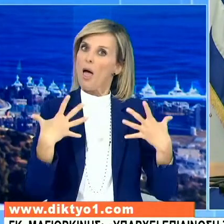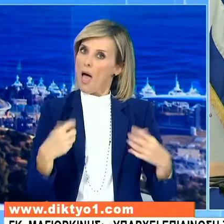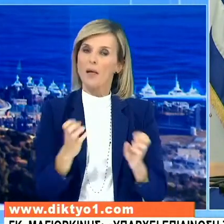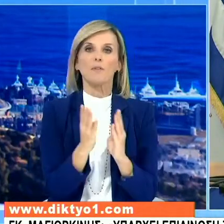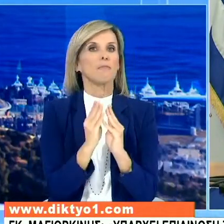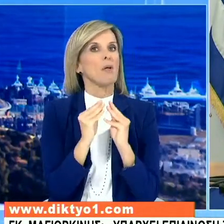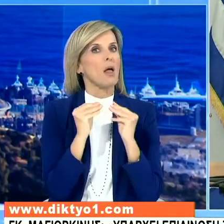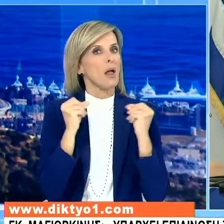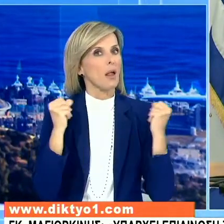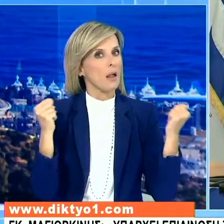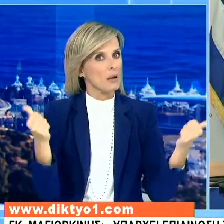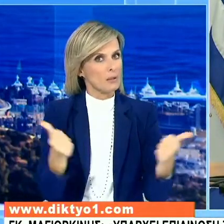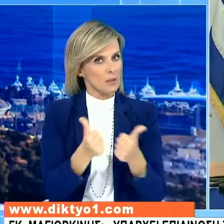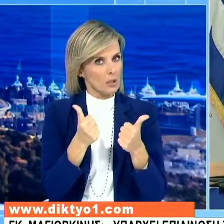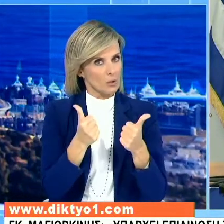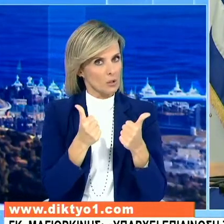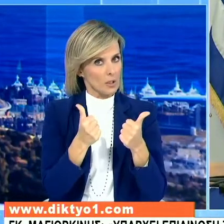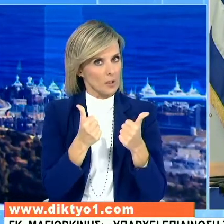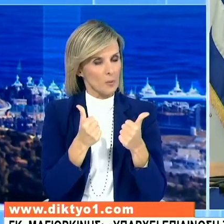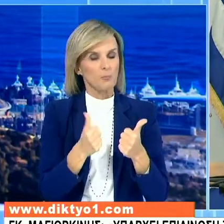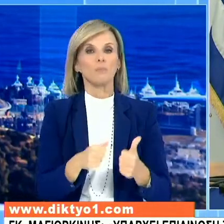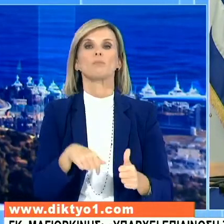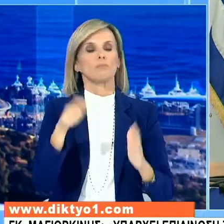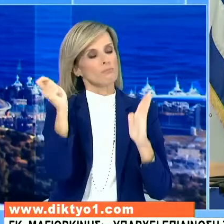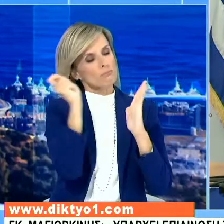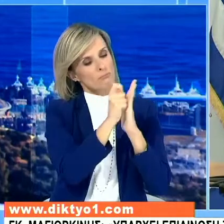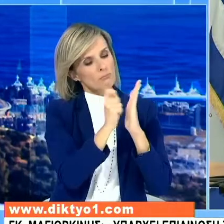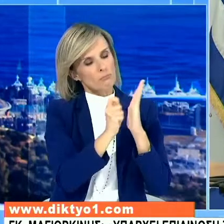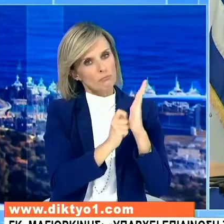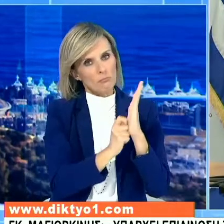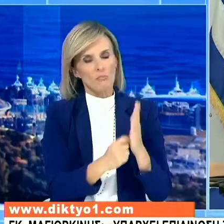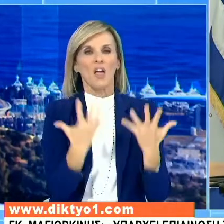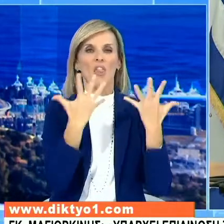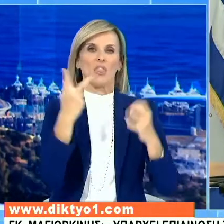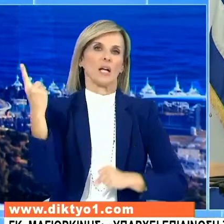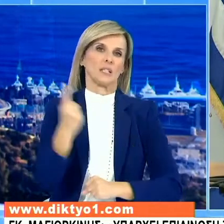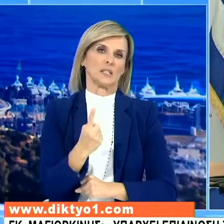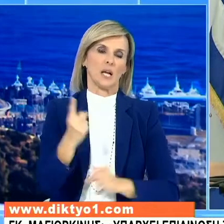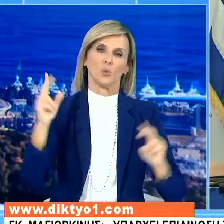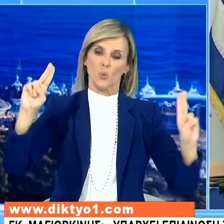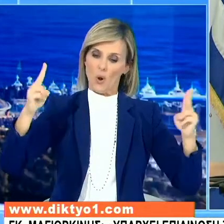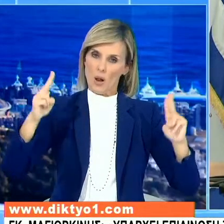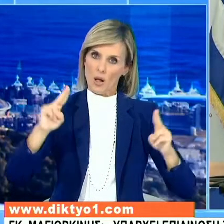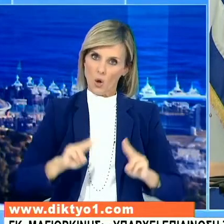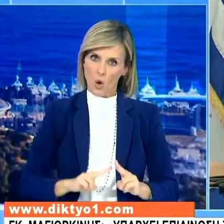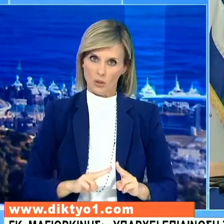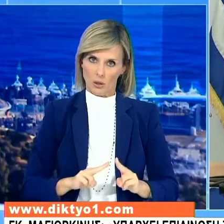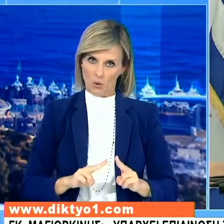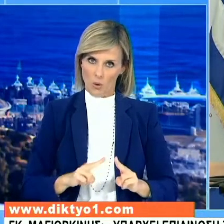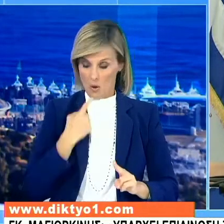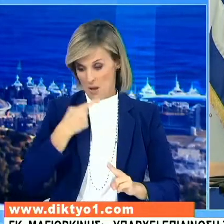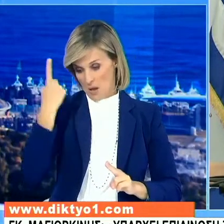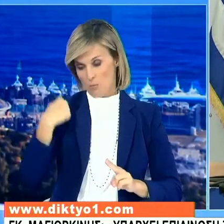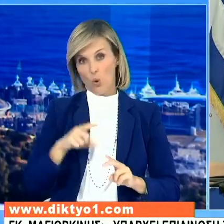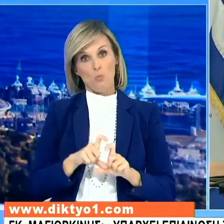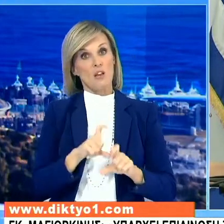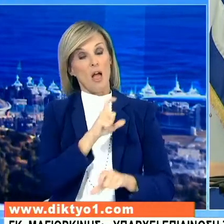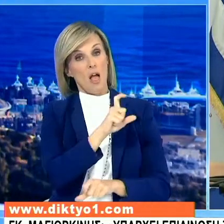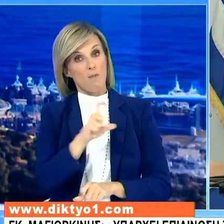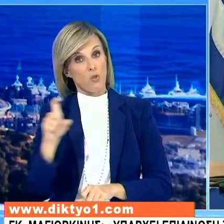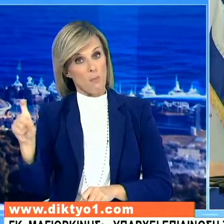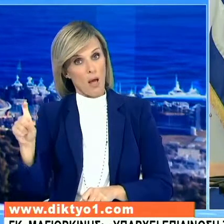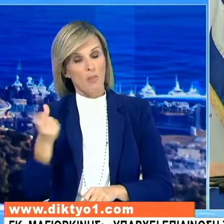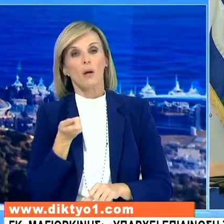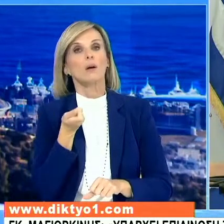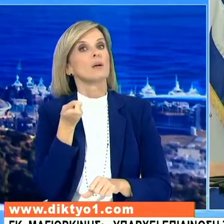βελτίωση. Συγκεκριμένα, εντός της τελευταίας εβδομάδας καταγράφηκαν 10% λιγότερες διαγνώσεις από ό,τι την προηγούμενη εβδομάδα. Ο αριθμός των θανάτων